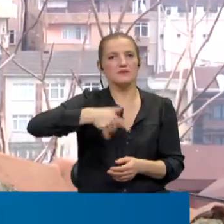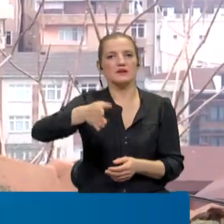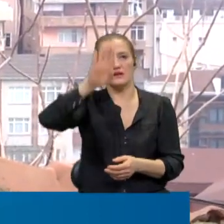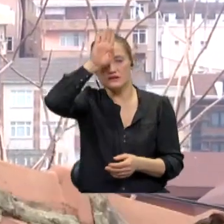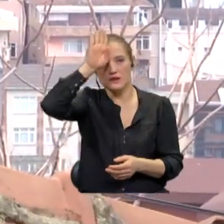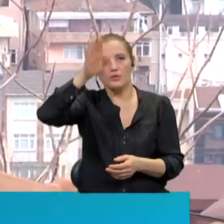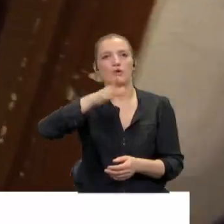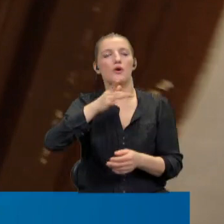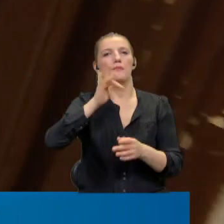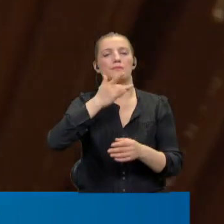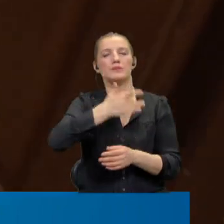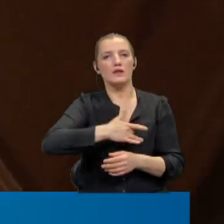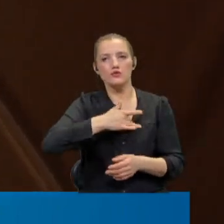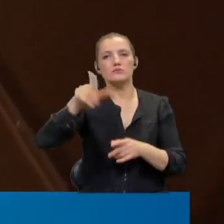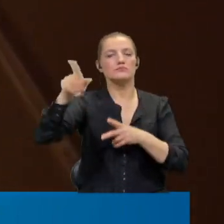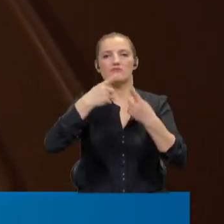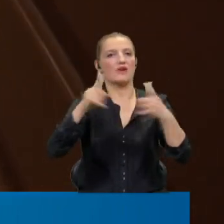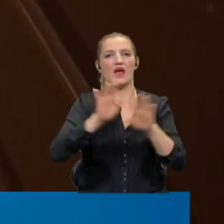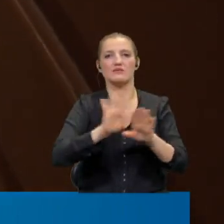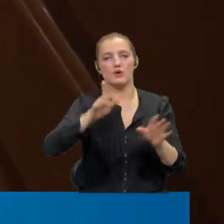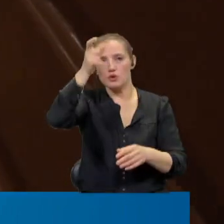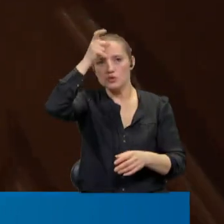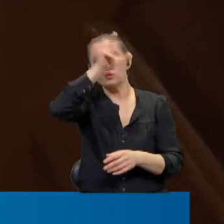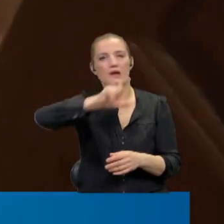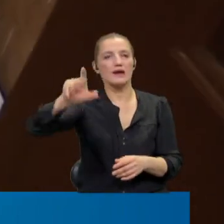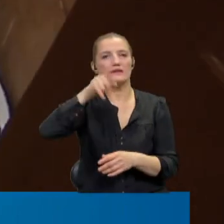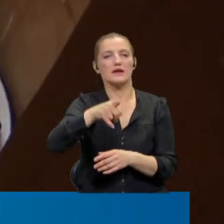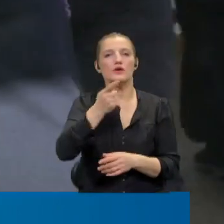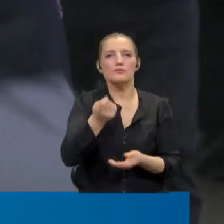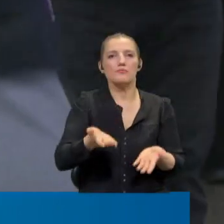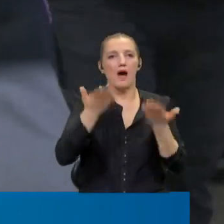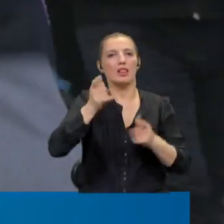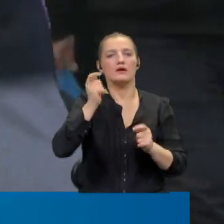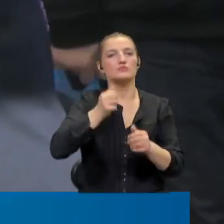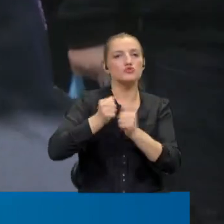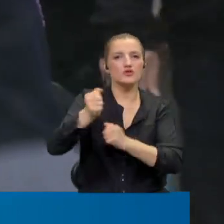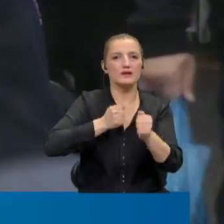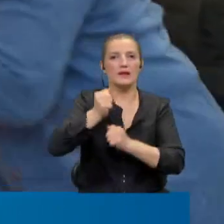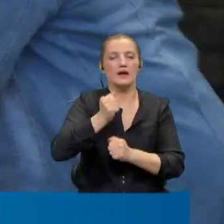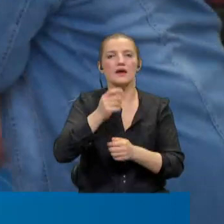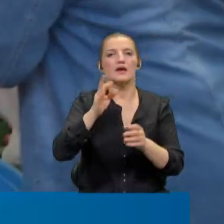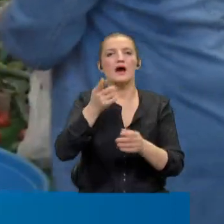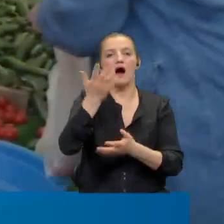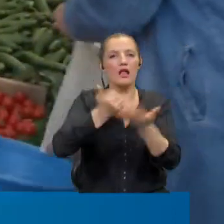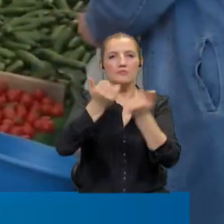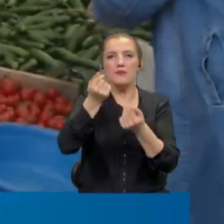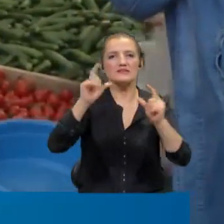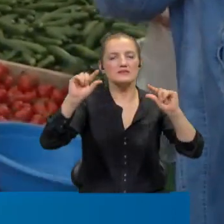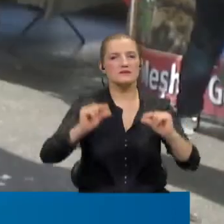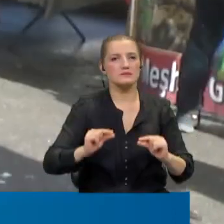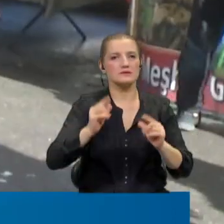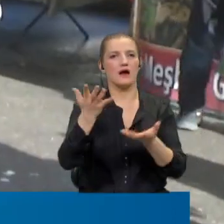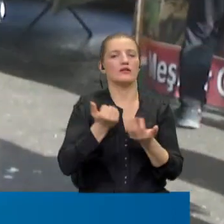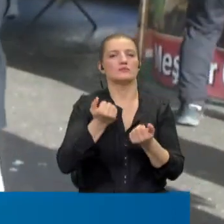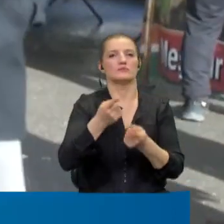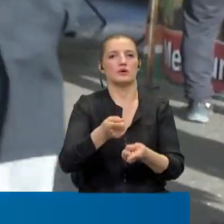doğu-batı fark etmiyor Türkiye'nin dört bir yanında tüketiciler yüksek fiyatlarla mücadeleyi porsiyonları küçültmek de arıyor